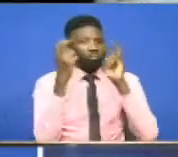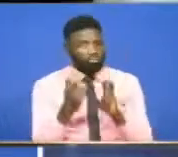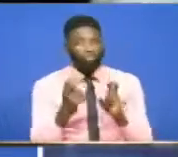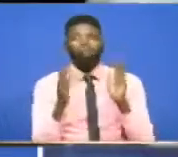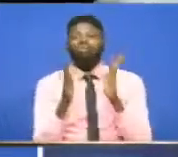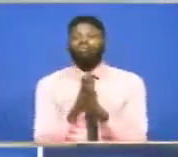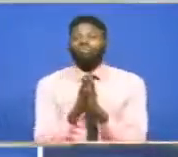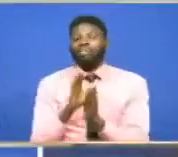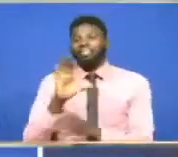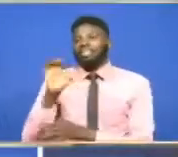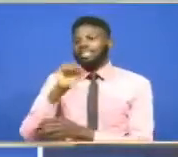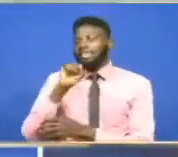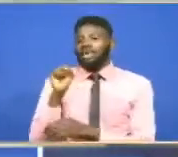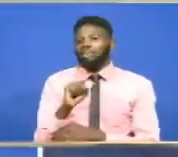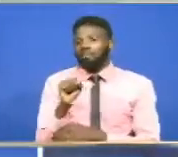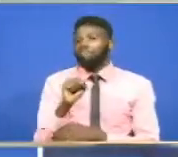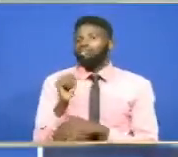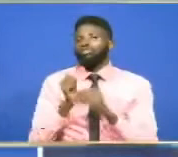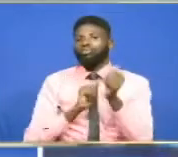Muhammad.